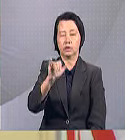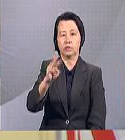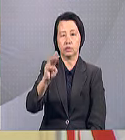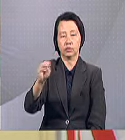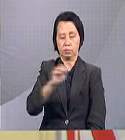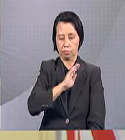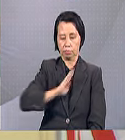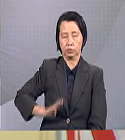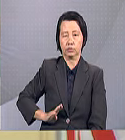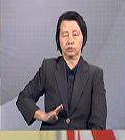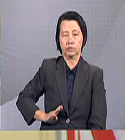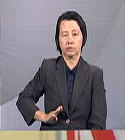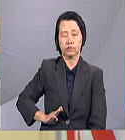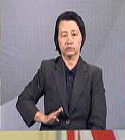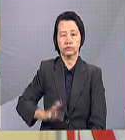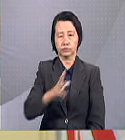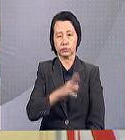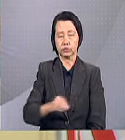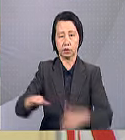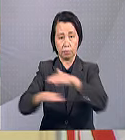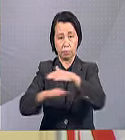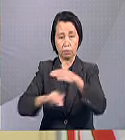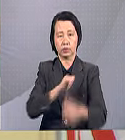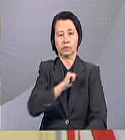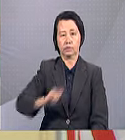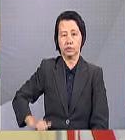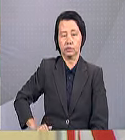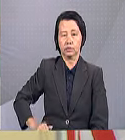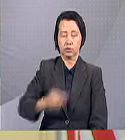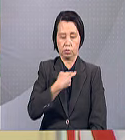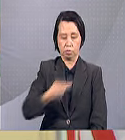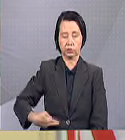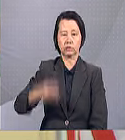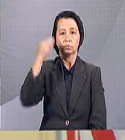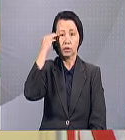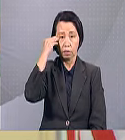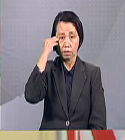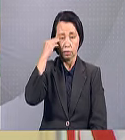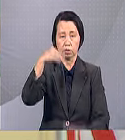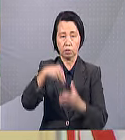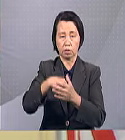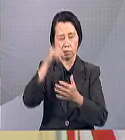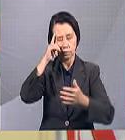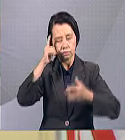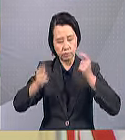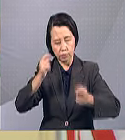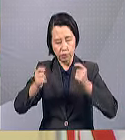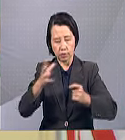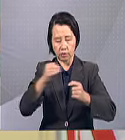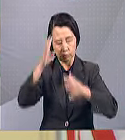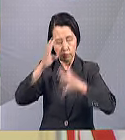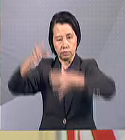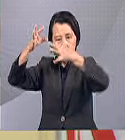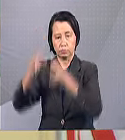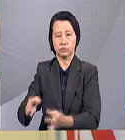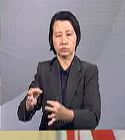Paduka Baginda Pertuan Agong dan kebahduli yang maha mulia Raja-Raja Melayu dalam mempertimbangkan dan